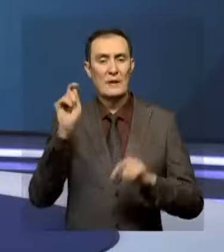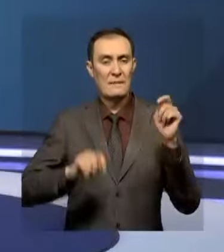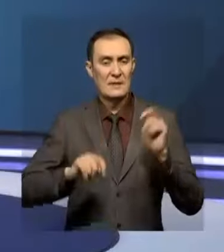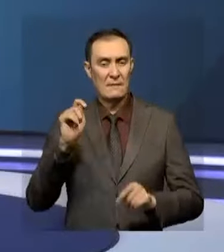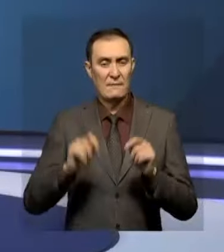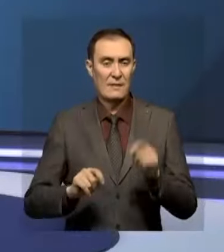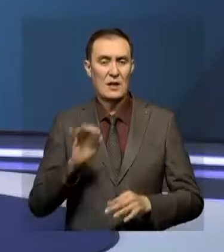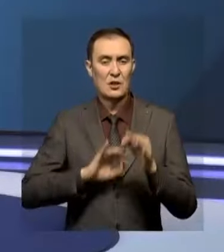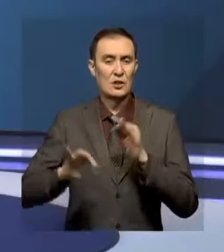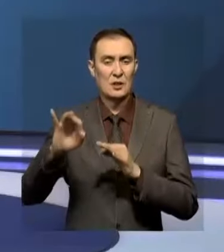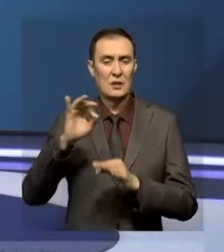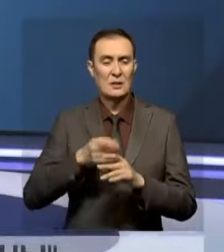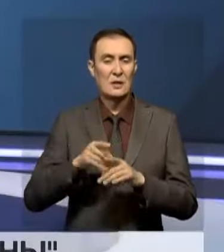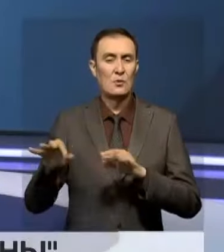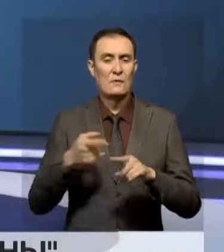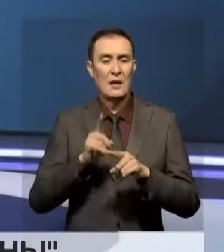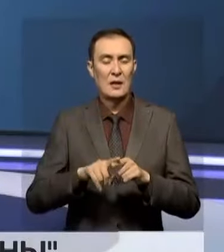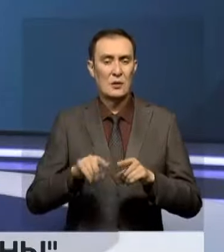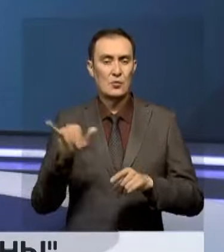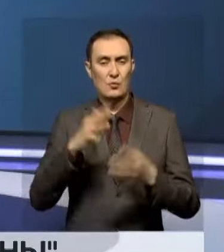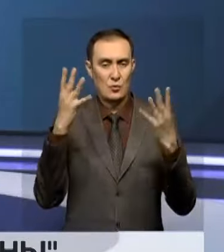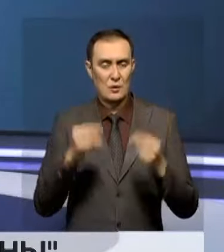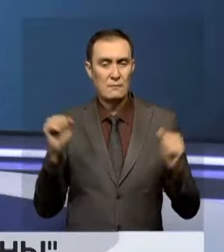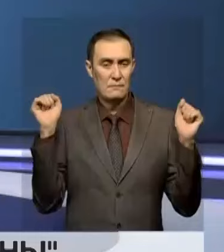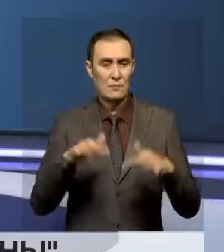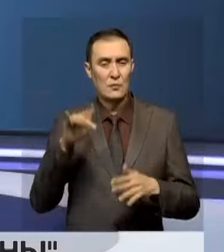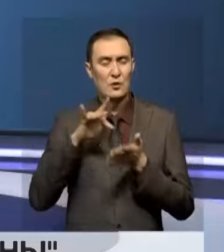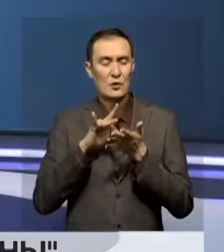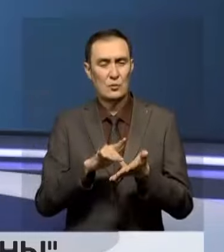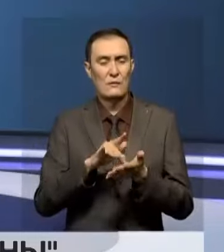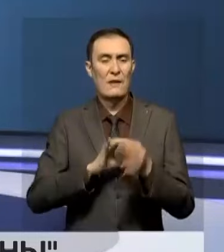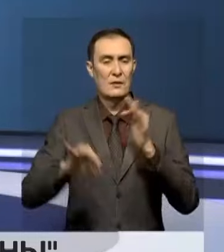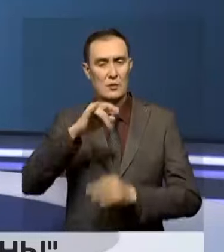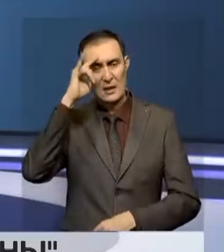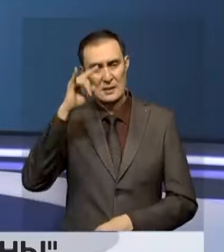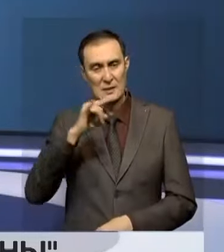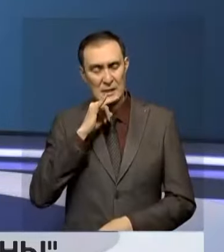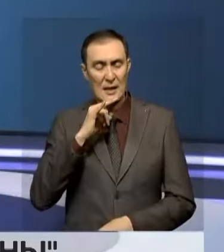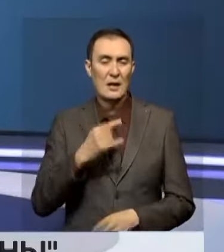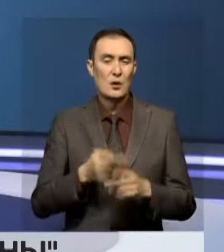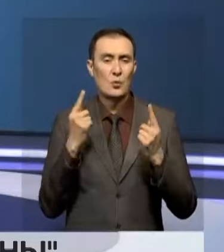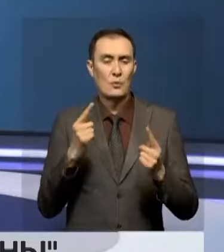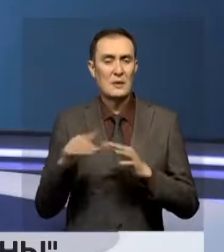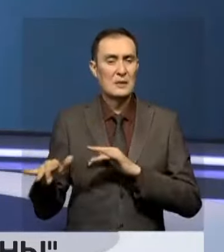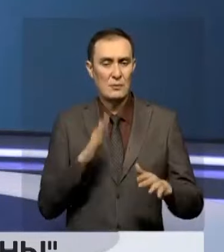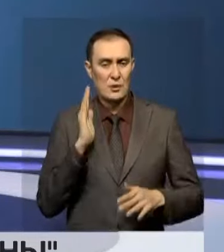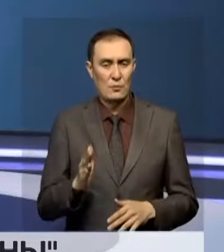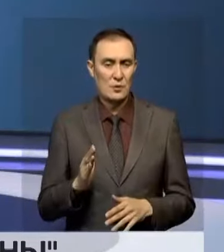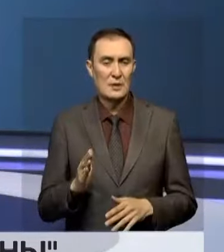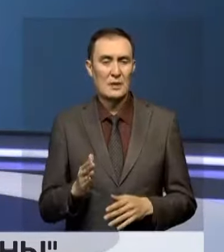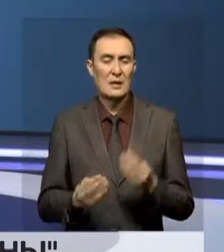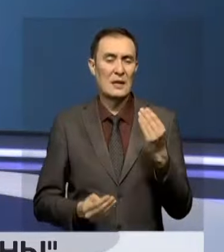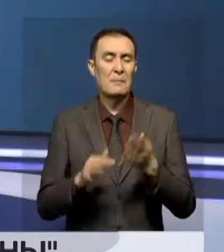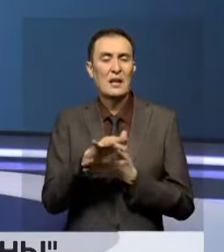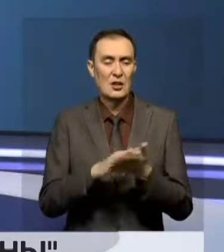Международный фестиваль «Шығыс Салбуруны» в эту субботу соберет тысячи туристов на востоке Казахстана. Масштабное событие станет